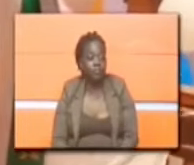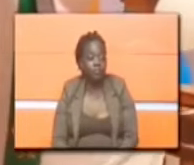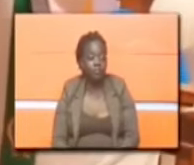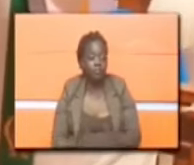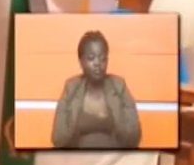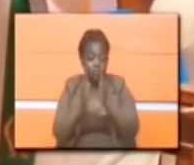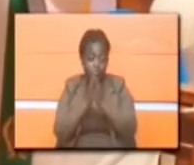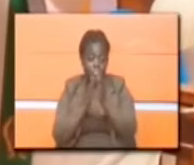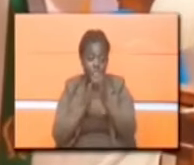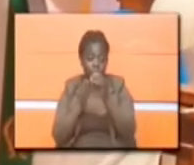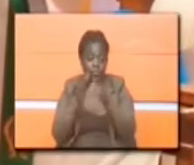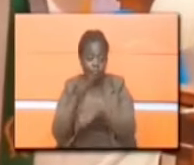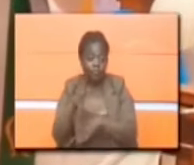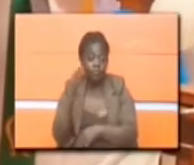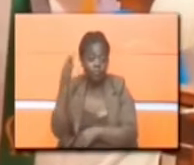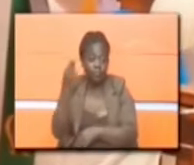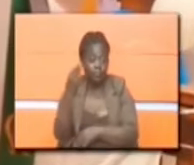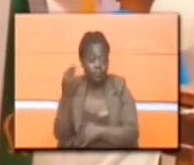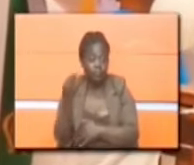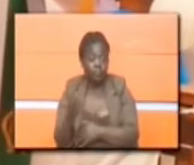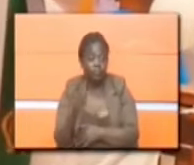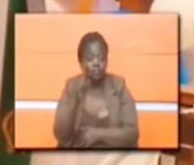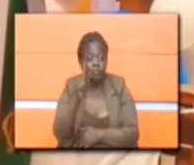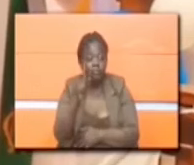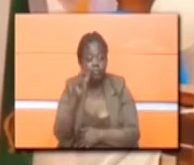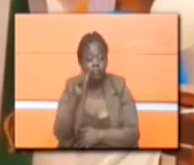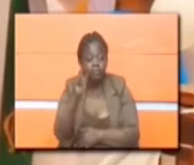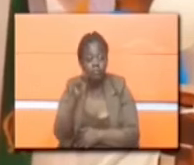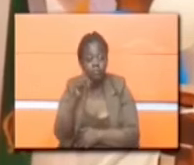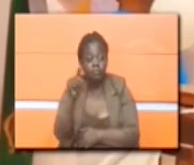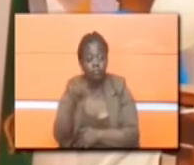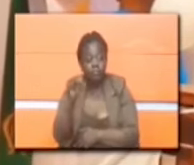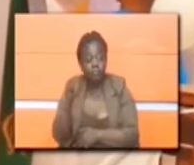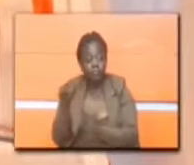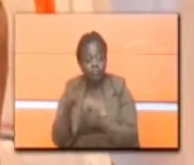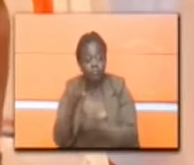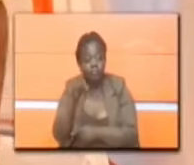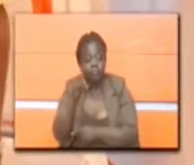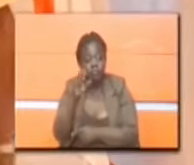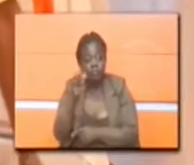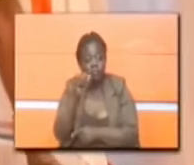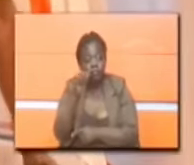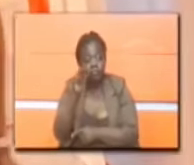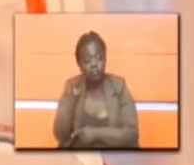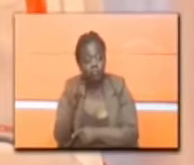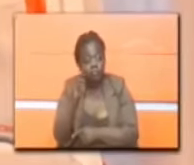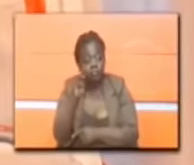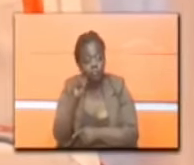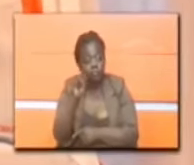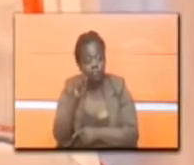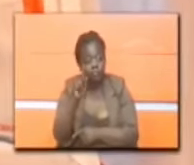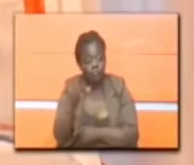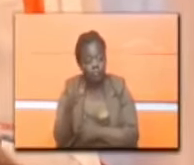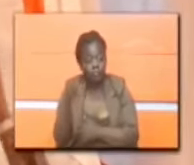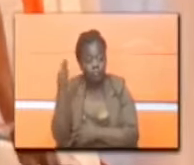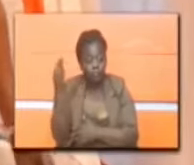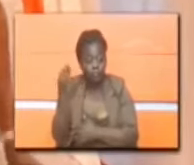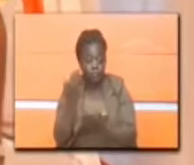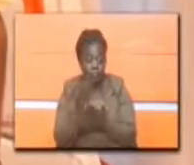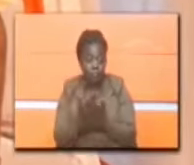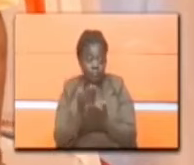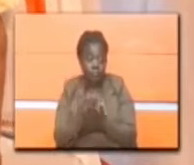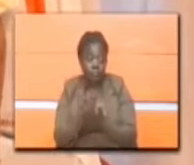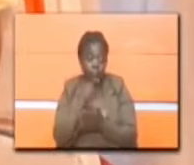Okusaba kukulembeddwamu omubuulizi Abraham Kalanzi ng'ayambibwako Ssaabadinkoni Mike Serwanga ng'omubuulizi Kalanzi asabye